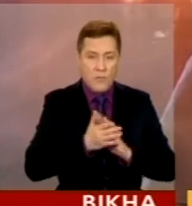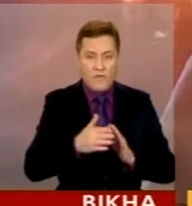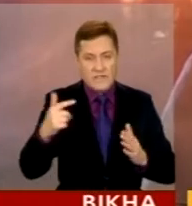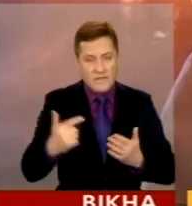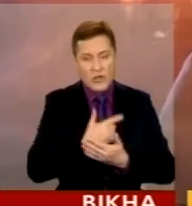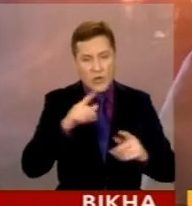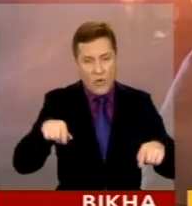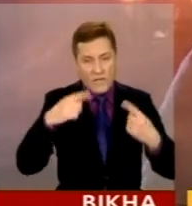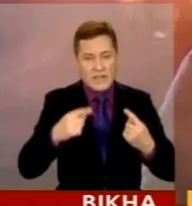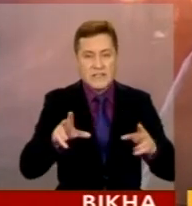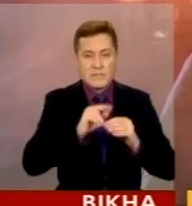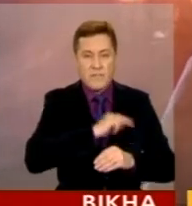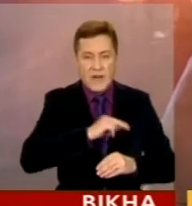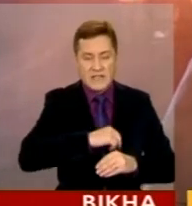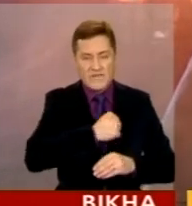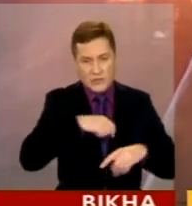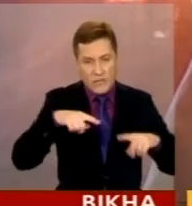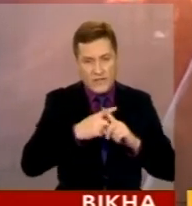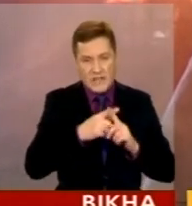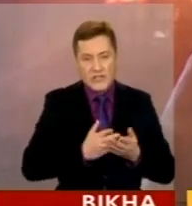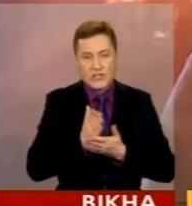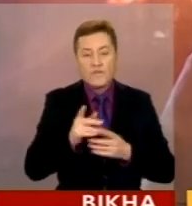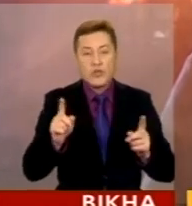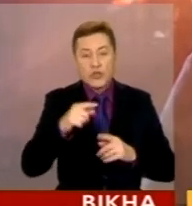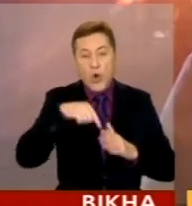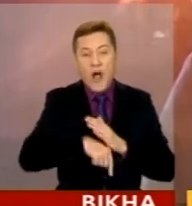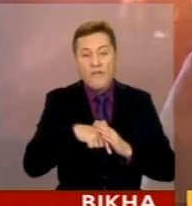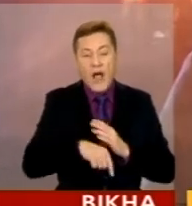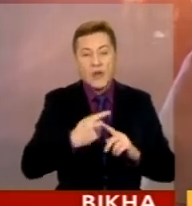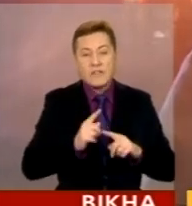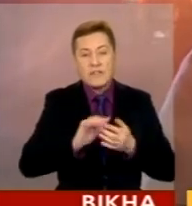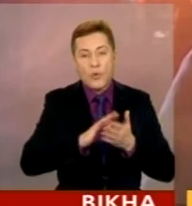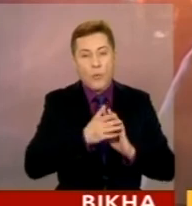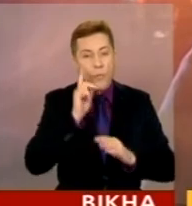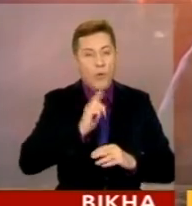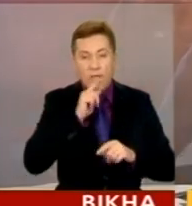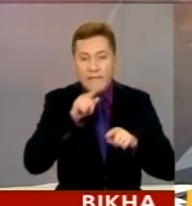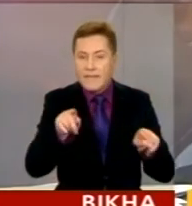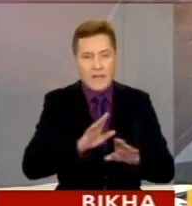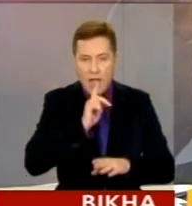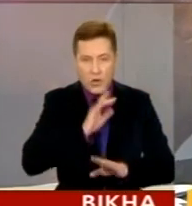співпрацю у військово-технічній сфері. Що ховають в собі ці домовленості, поки не розголошують? Студія.